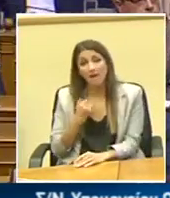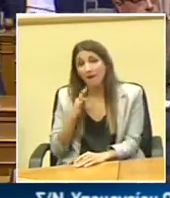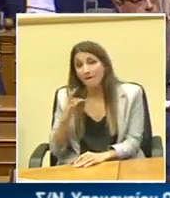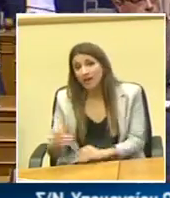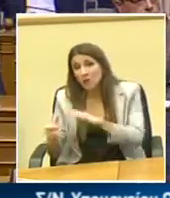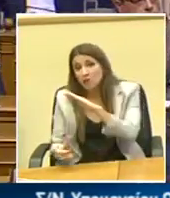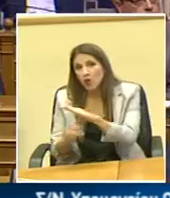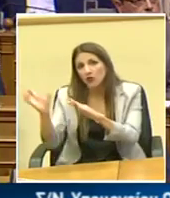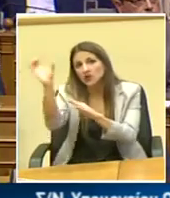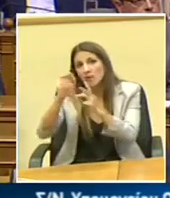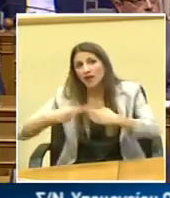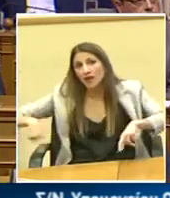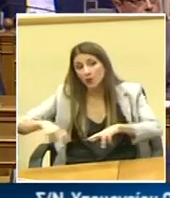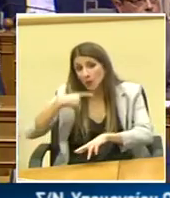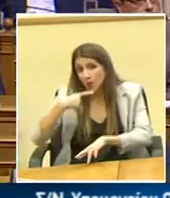Παραλάβαμε